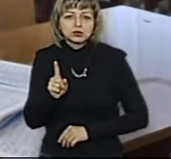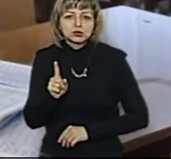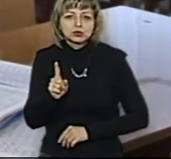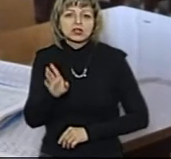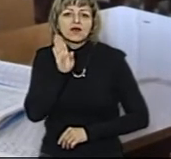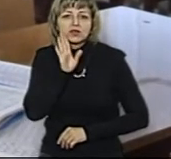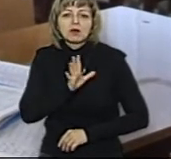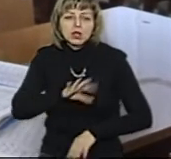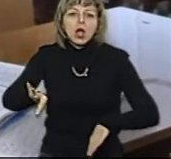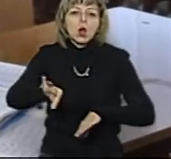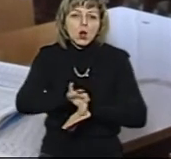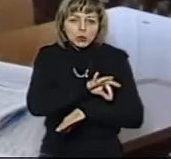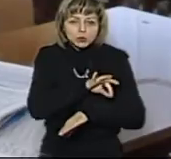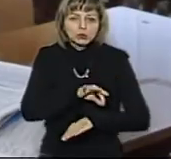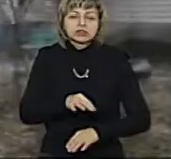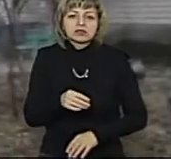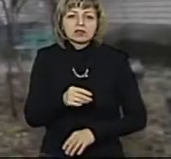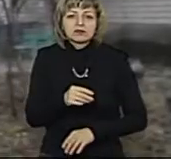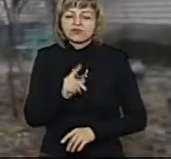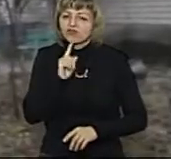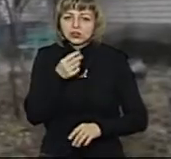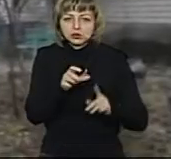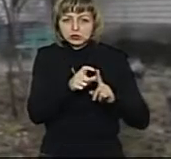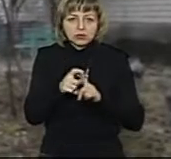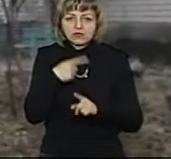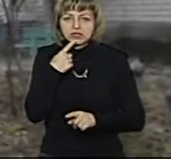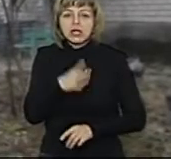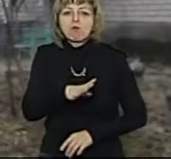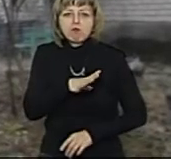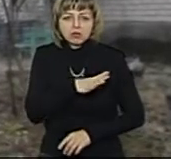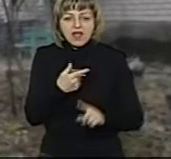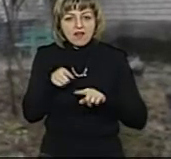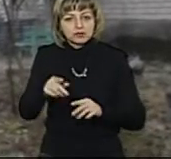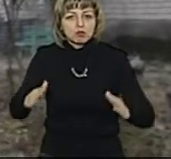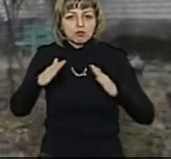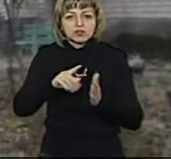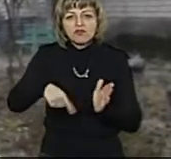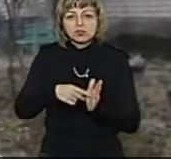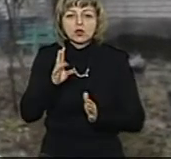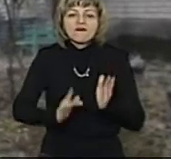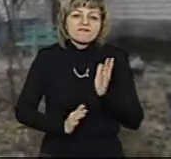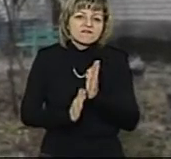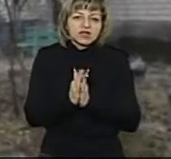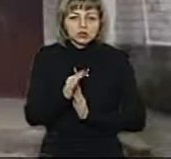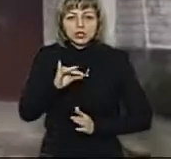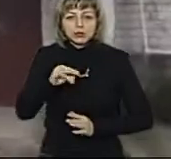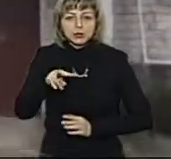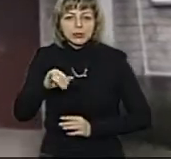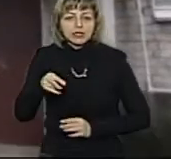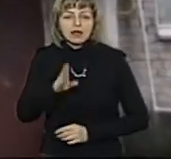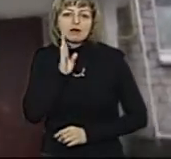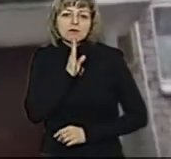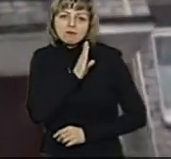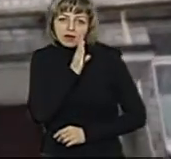була одружена. Важко говорити слово «була». У цьому будинку у місті Нововолинську виросла Юлія Сологуб. Її